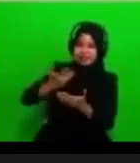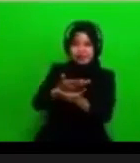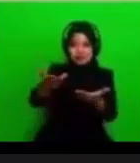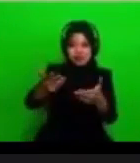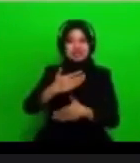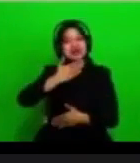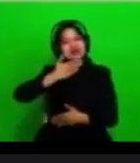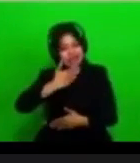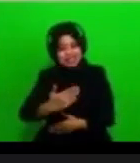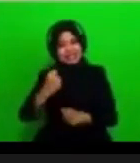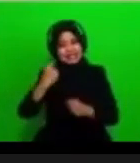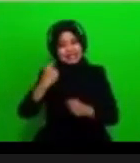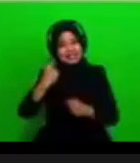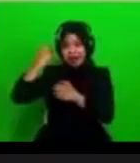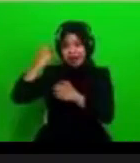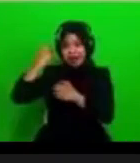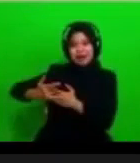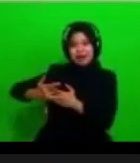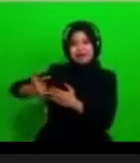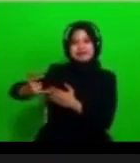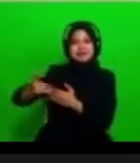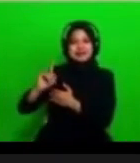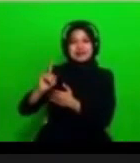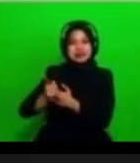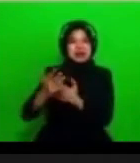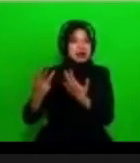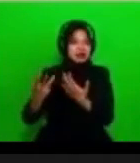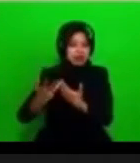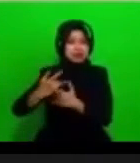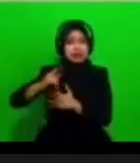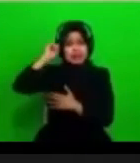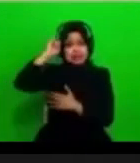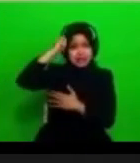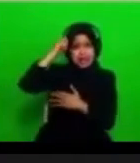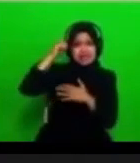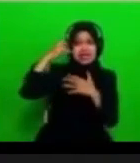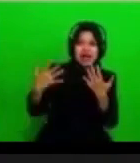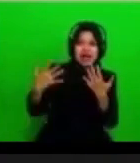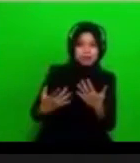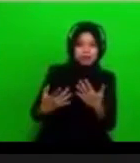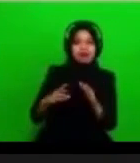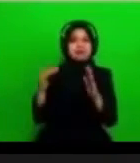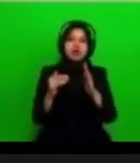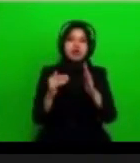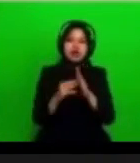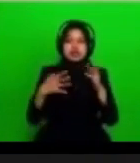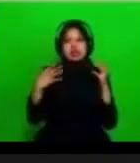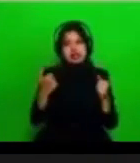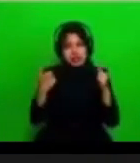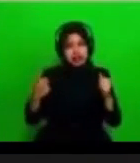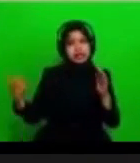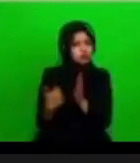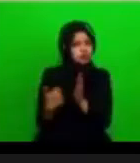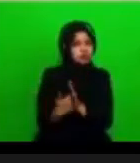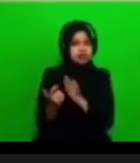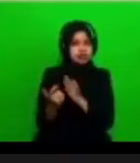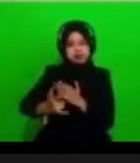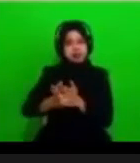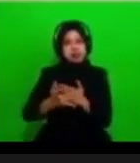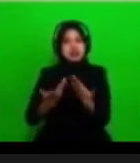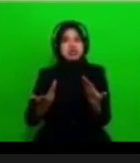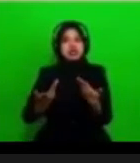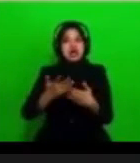semua. Terima kasih Ibu. Tetap semangat untuk kita semua dan sesemangat juga kita untuk mengingatkan selalu menjaga protokol kesehatan.